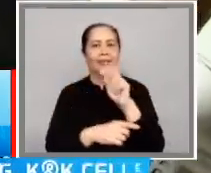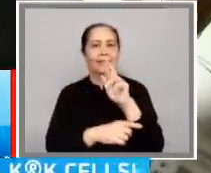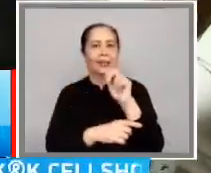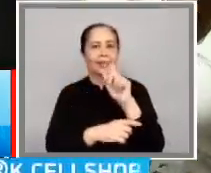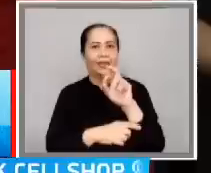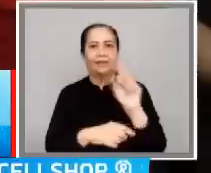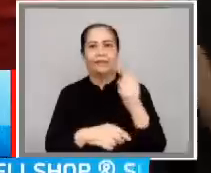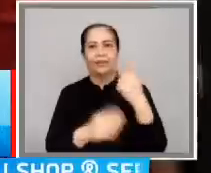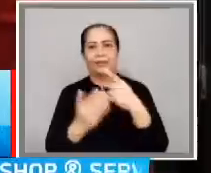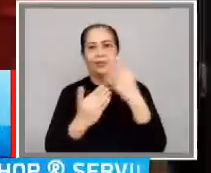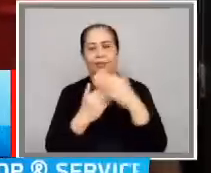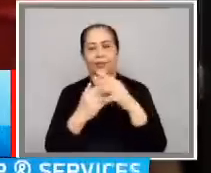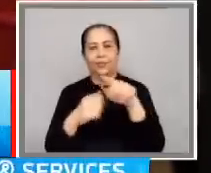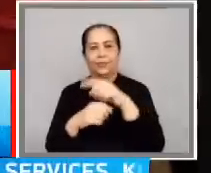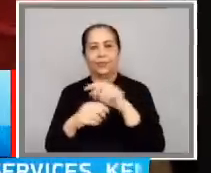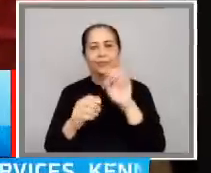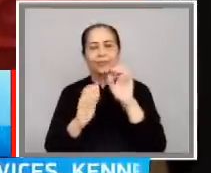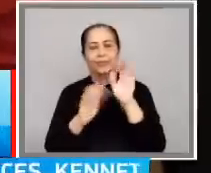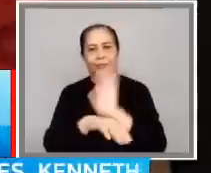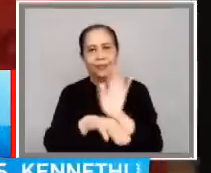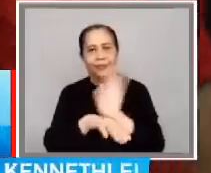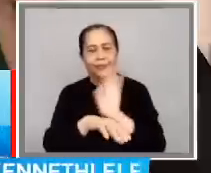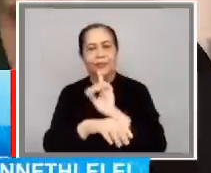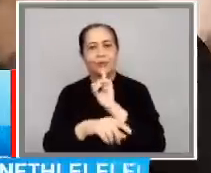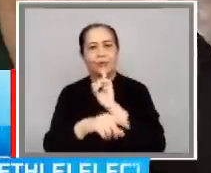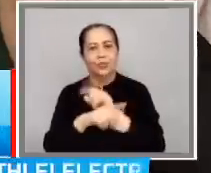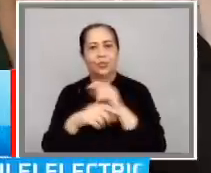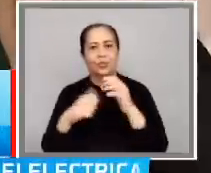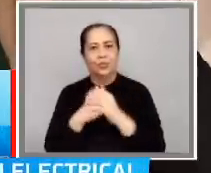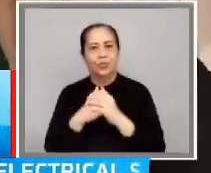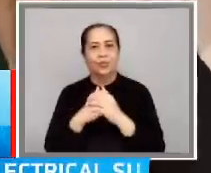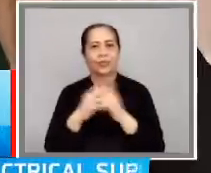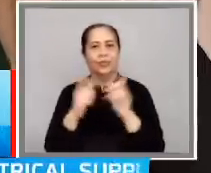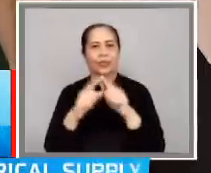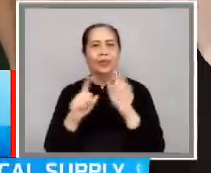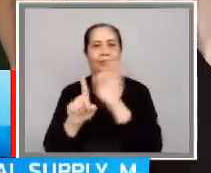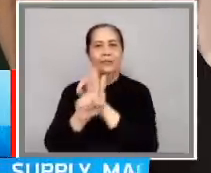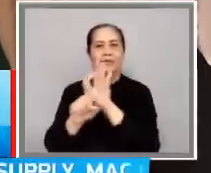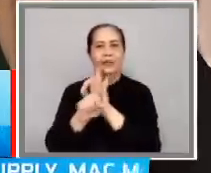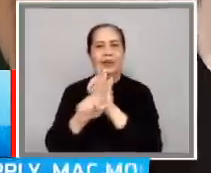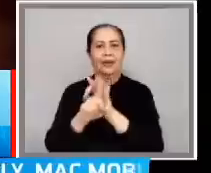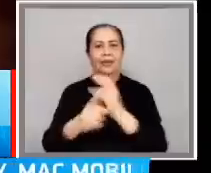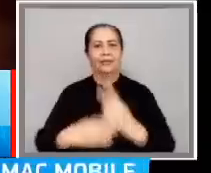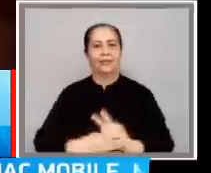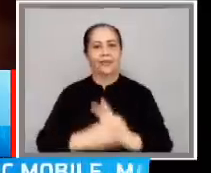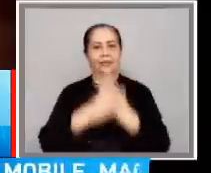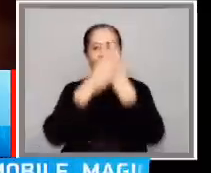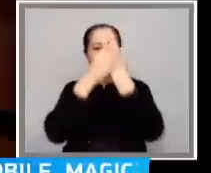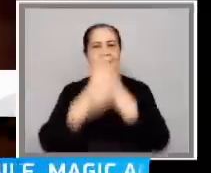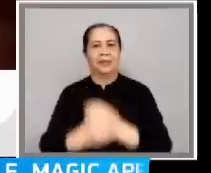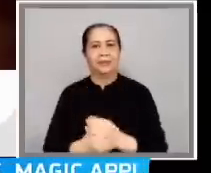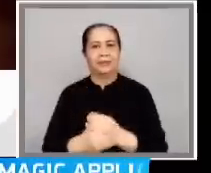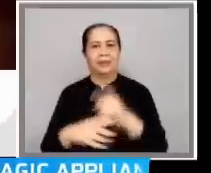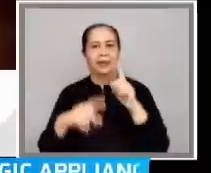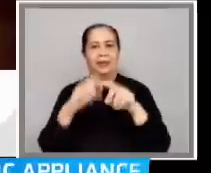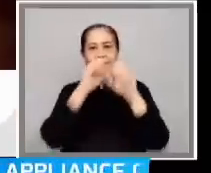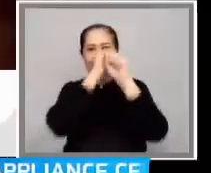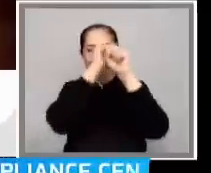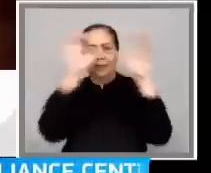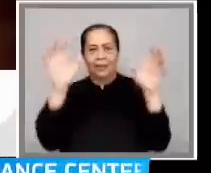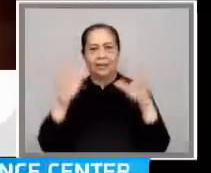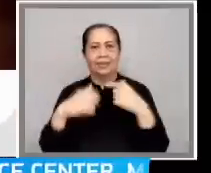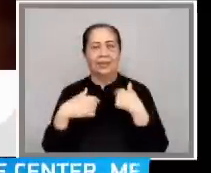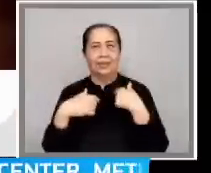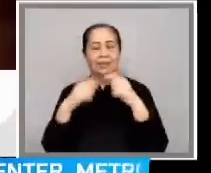ng serye. Nangibabaw raw ang pagiging fan nila ng Voltes 5. Hindi ko ma-imagine na yan, magigising ako